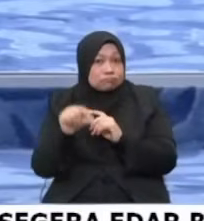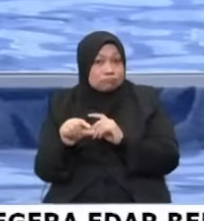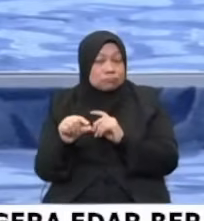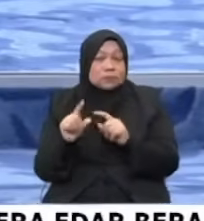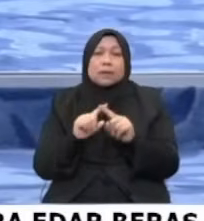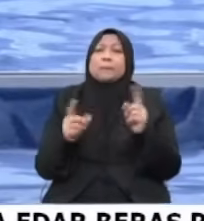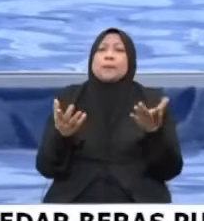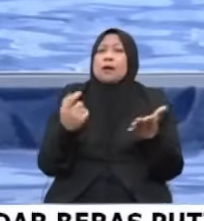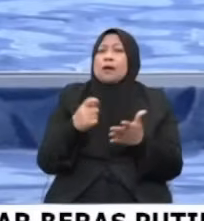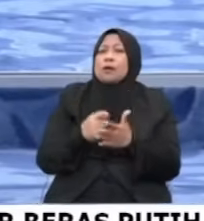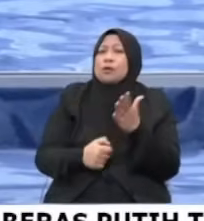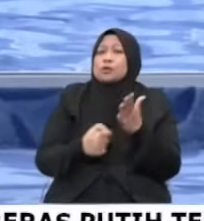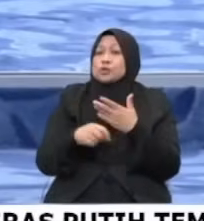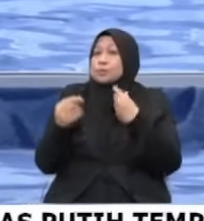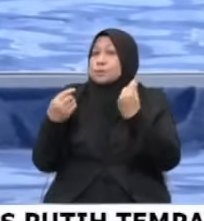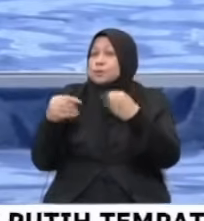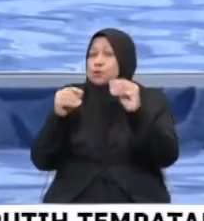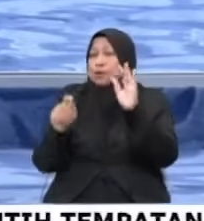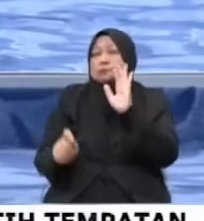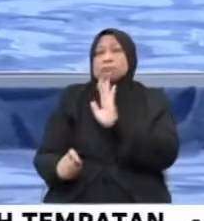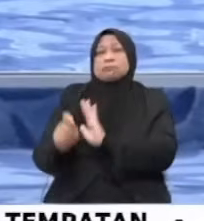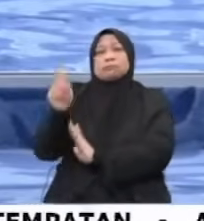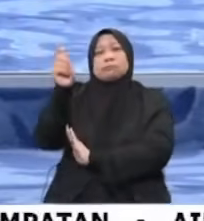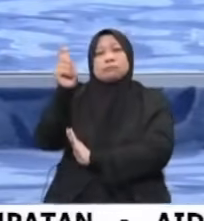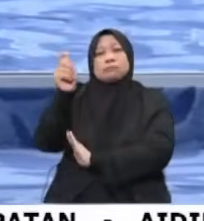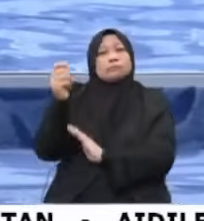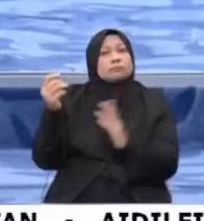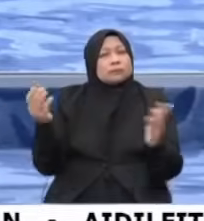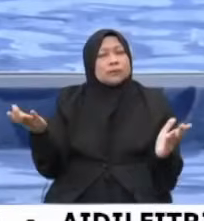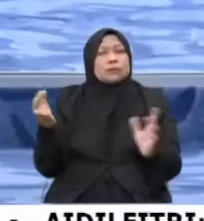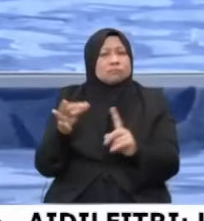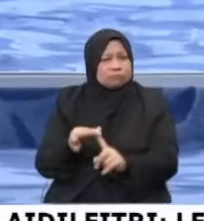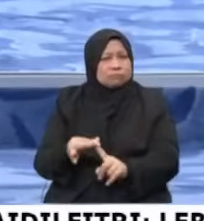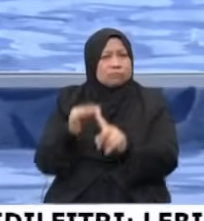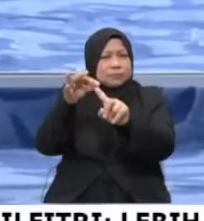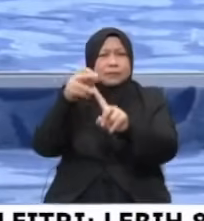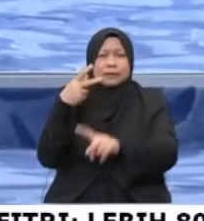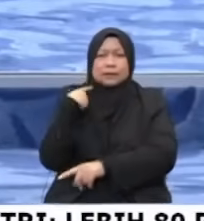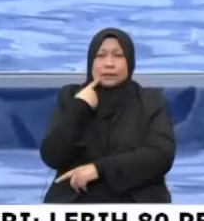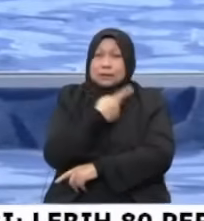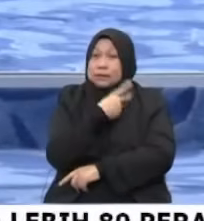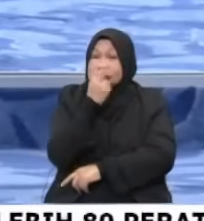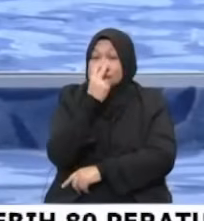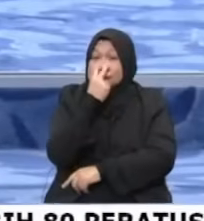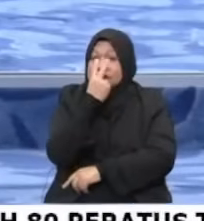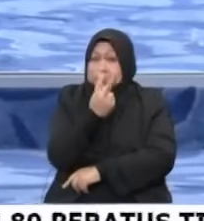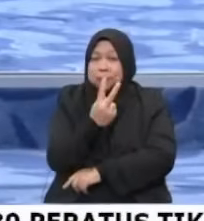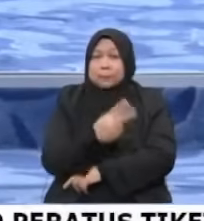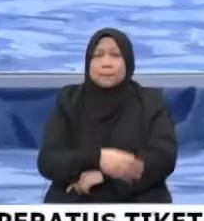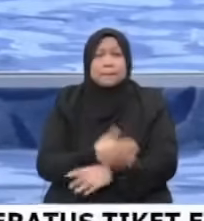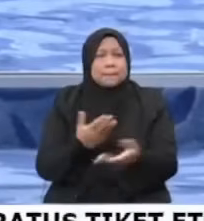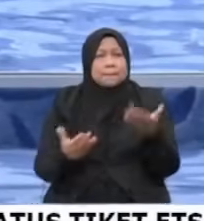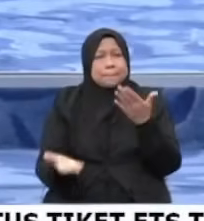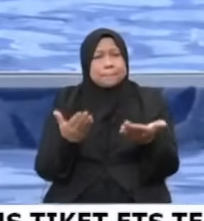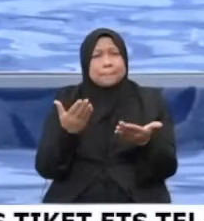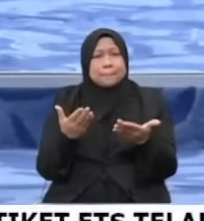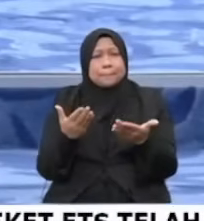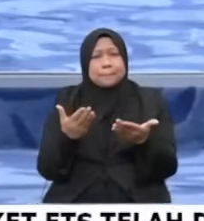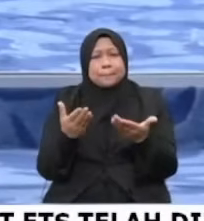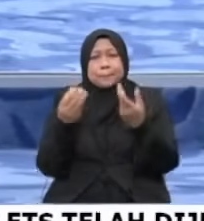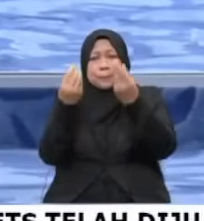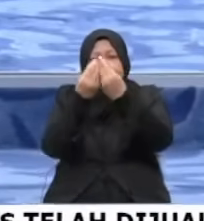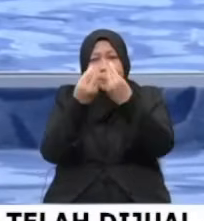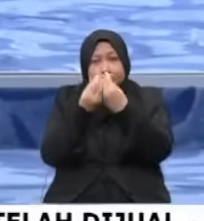tetapi kos penjualan lebih tinggi ini terutama kalau kita lihat dari segi